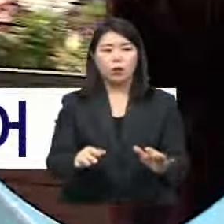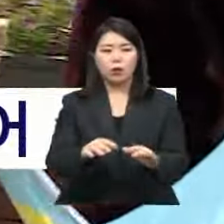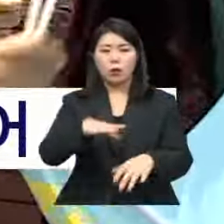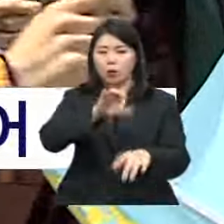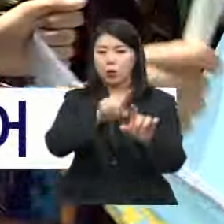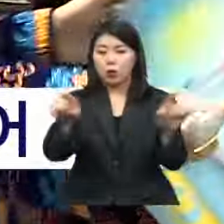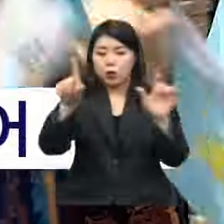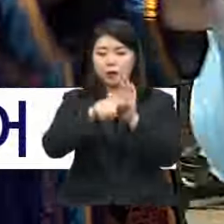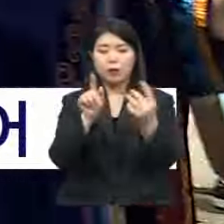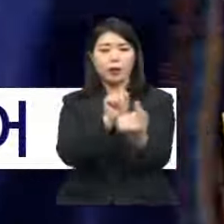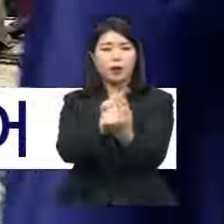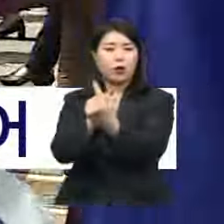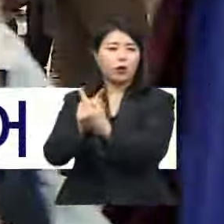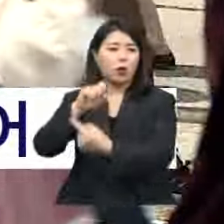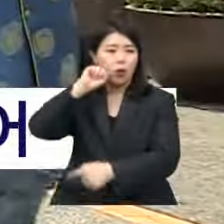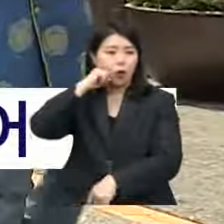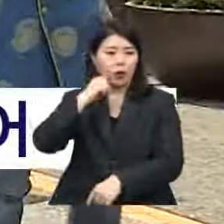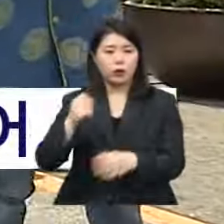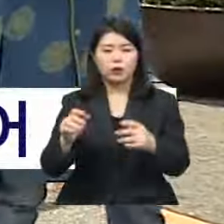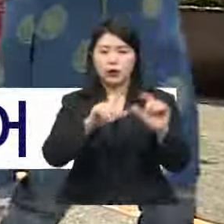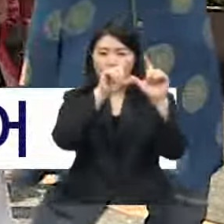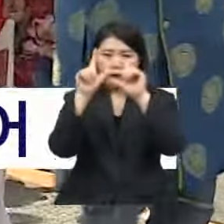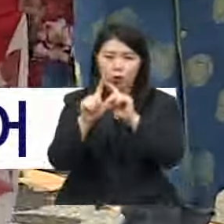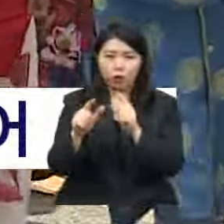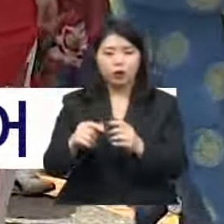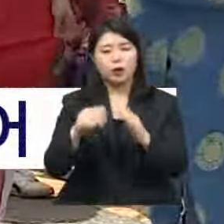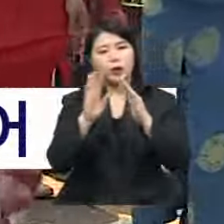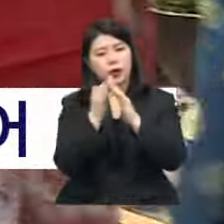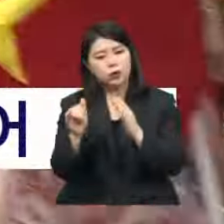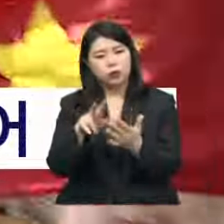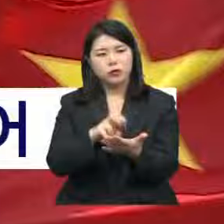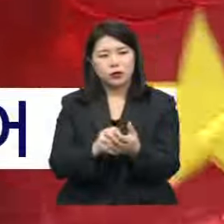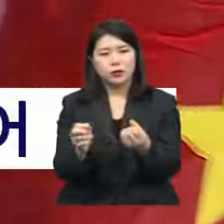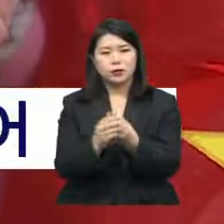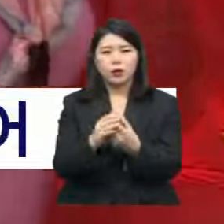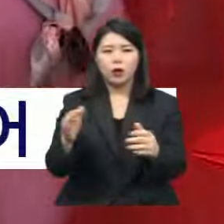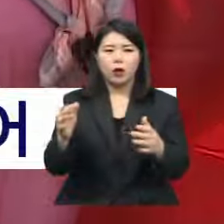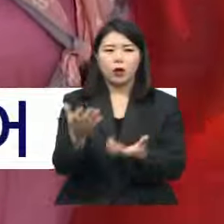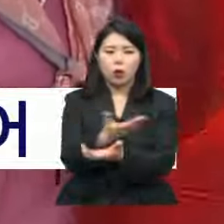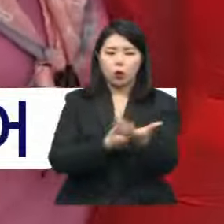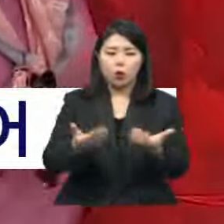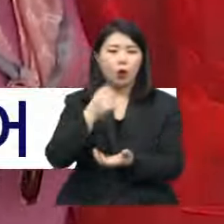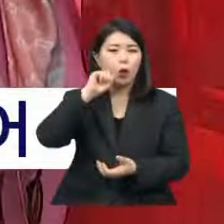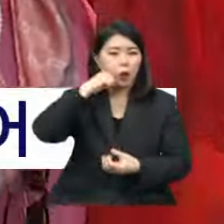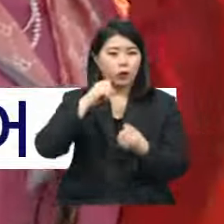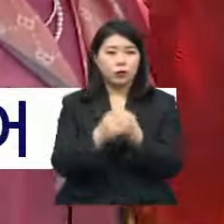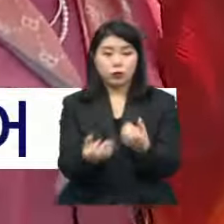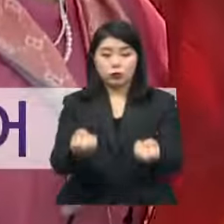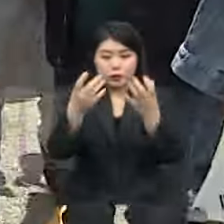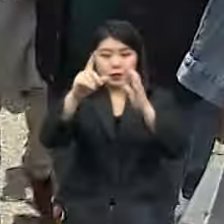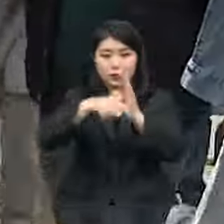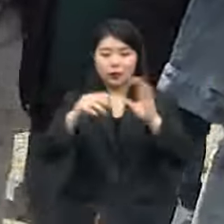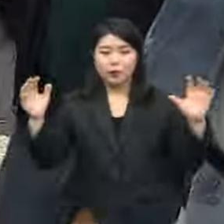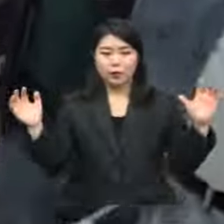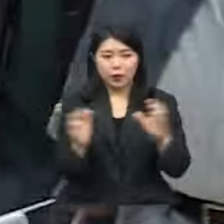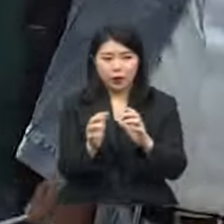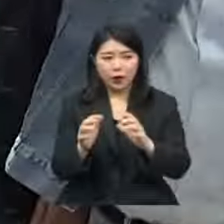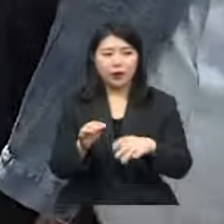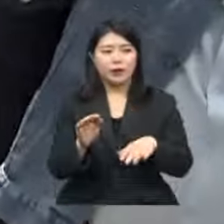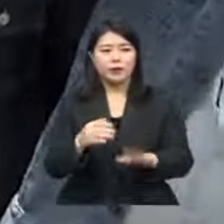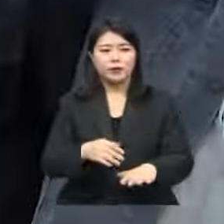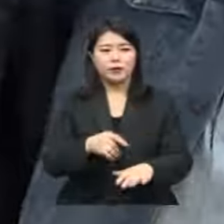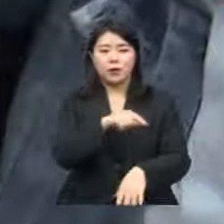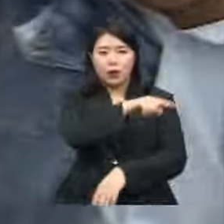현실. 생업과 가정 문제로 교류하기가 어렵다 보니 이런 축제를 통해서 서로의 안부도 묻고 그리운